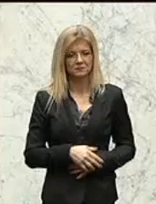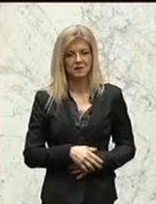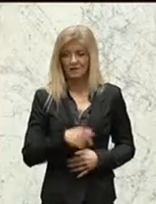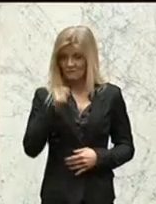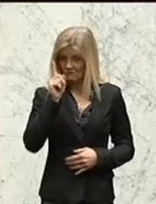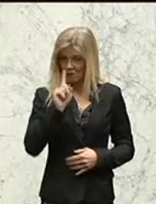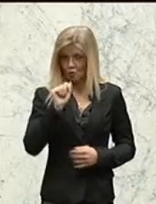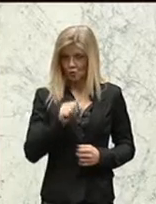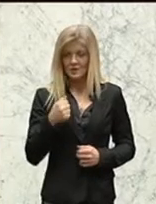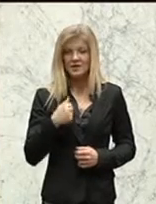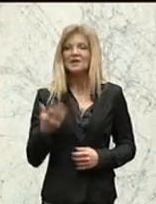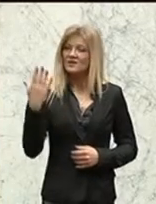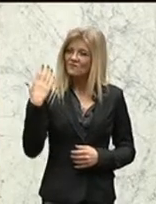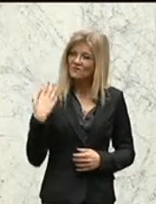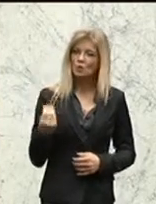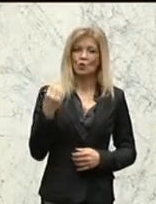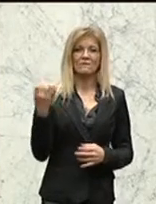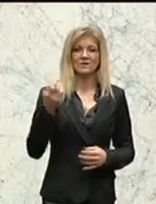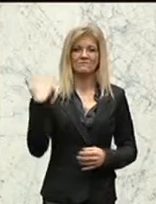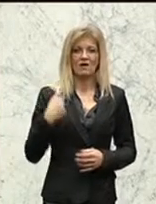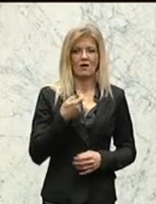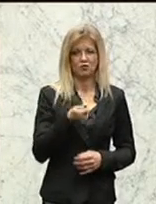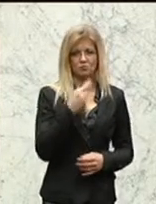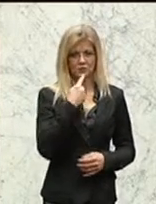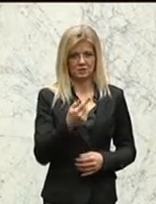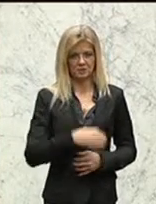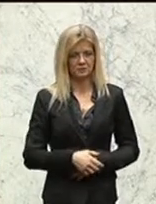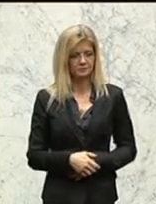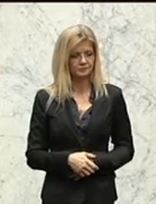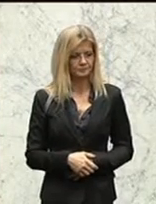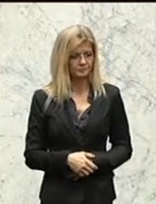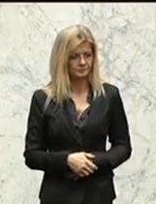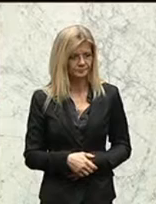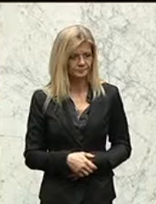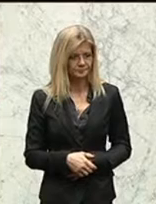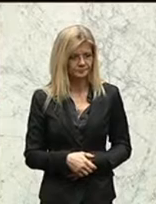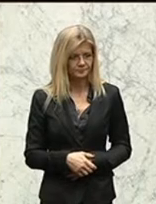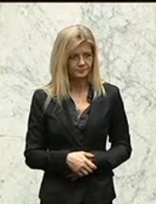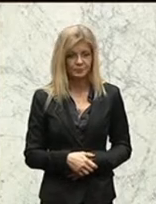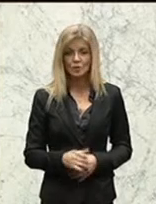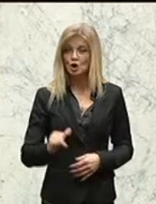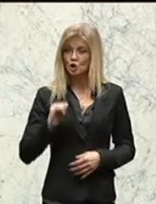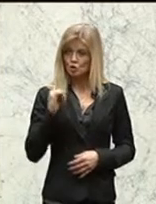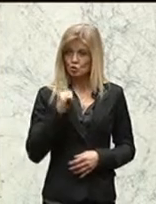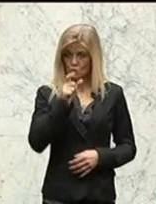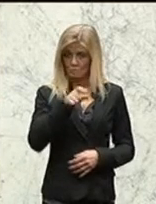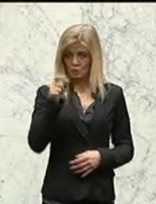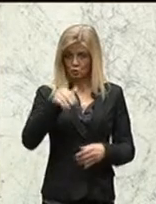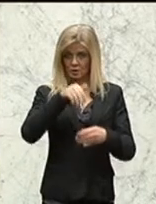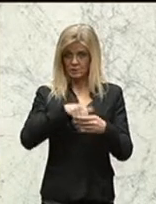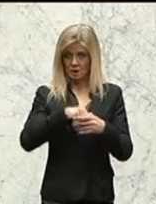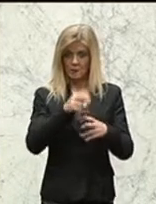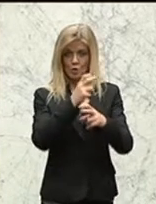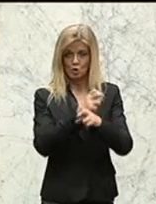Ausführungen, die wir schon im Ausschuss getätigt haben. Wir geben jungen Personen in Österreich die